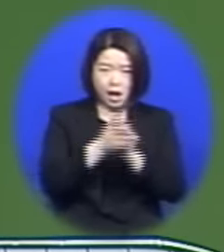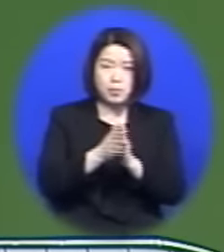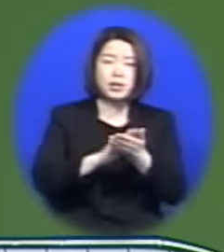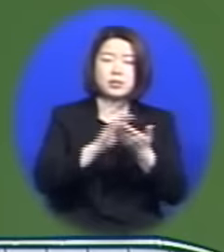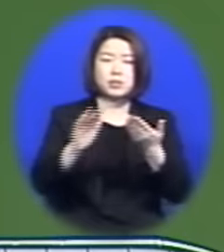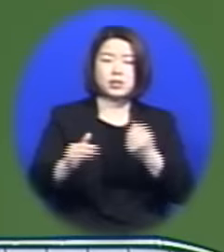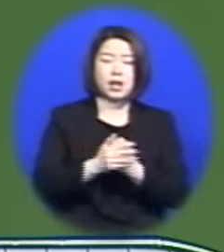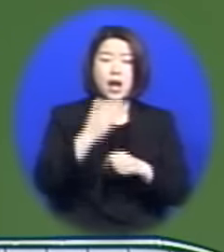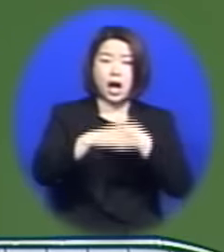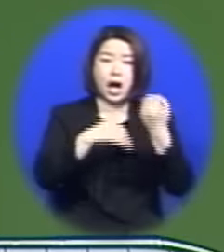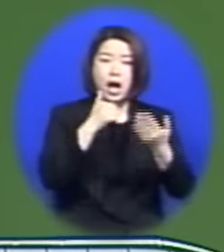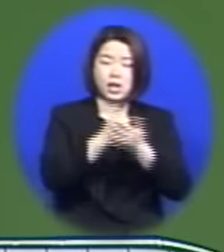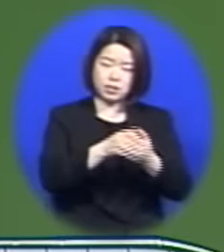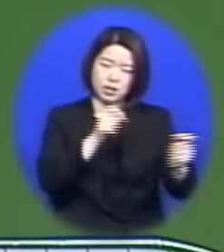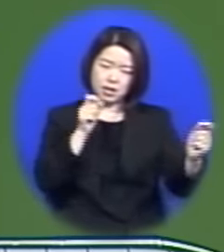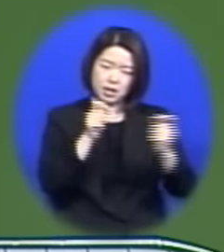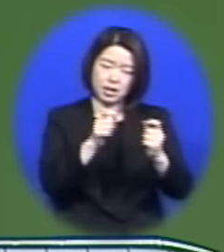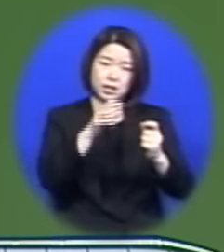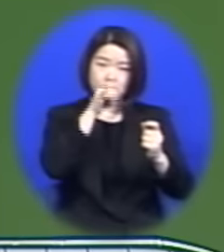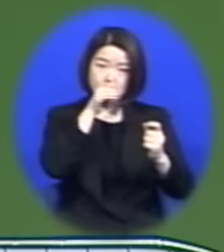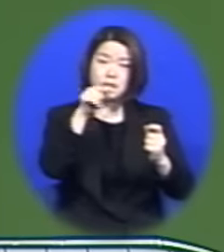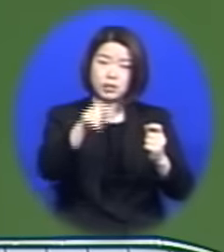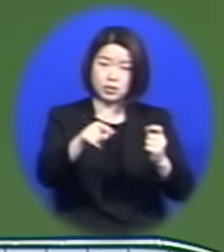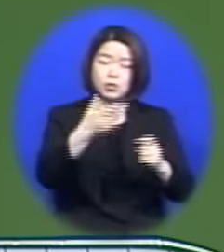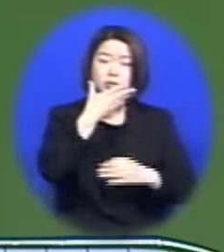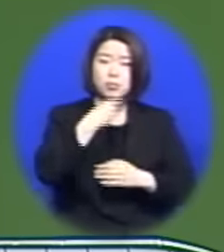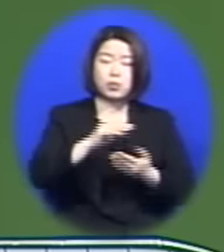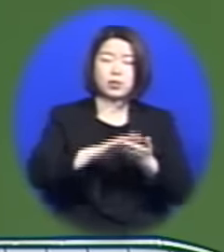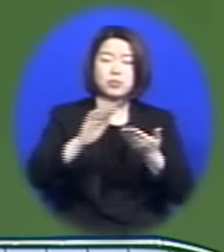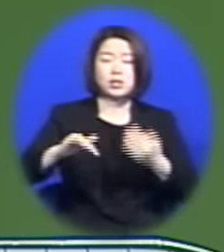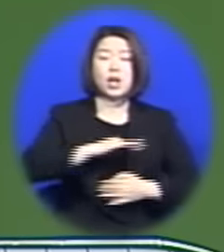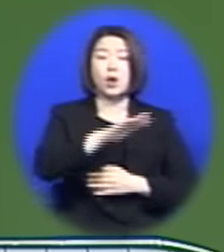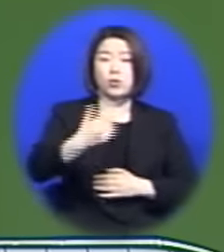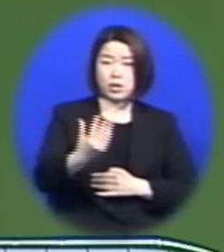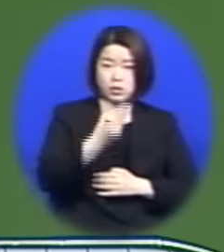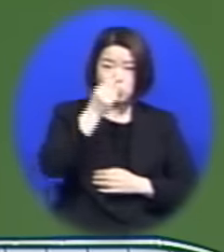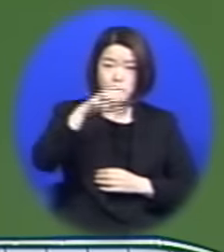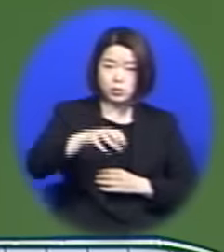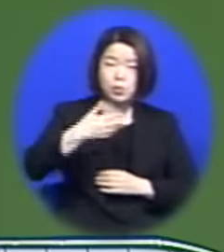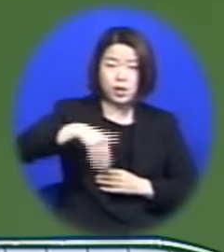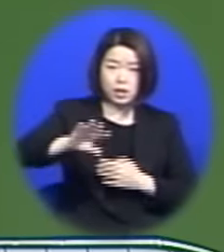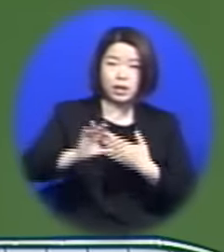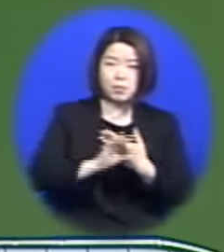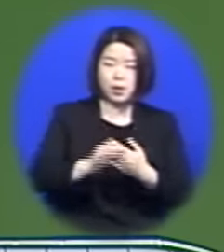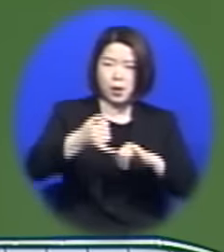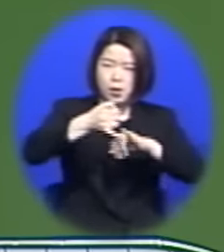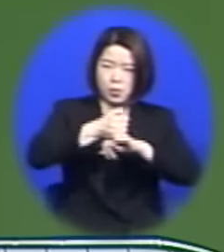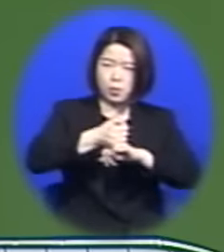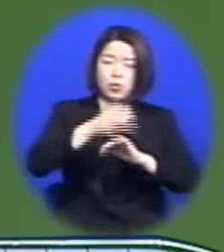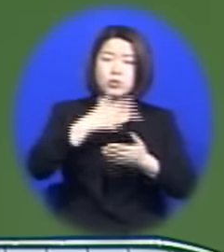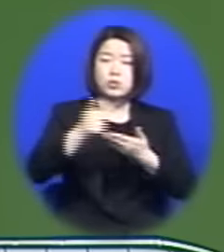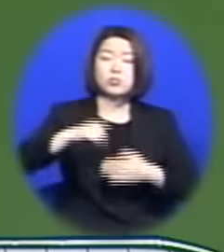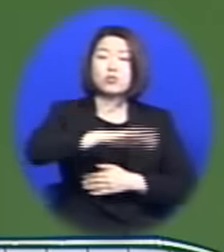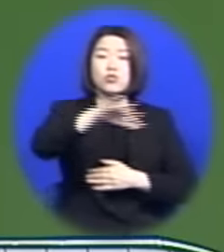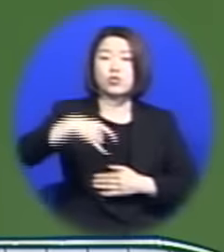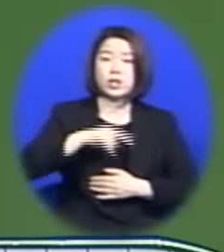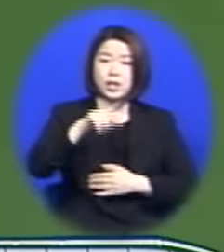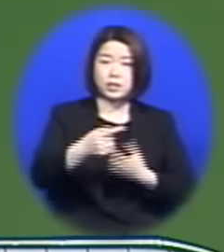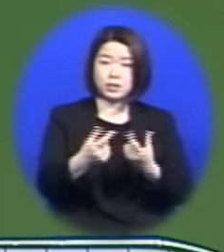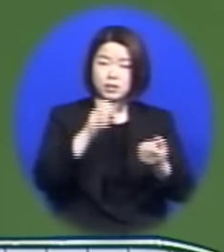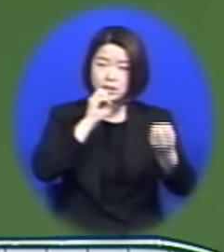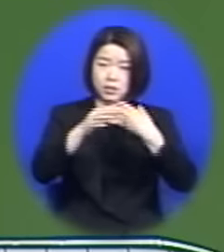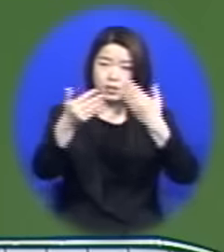하나님께 가까이 있는 것이 복입니다 우리가 성소에 나가면 반드시 주님은 그렇게 우리에게 응답해